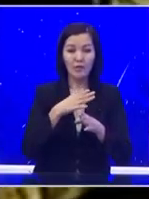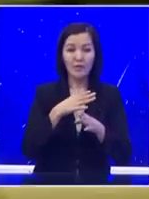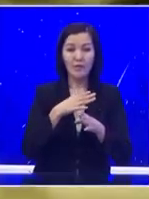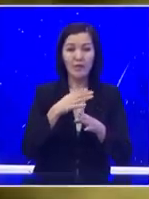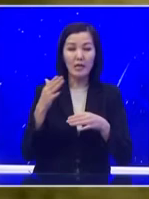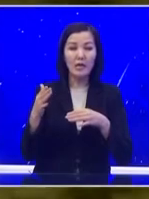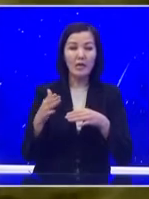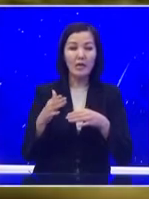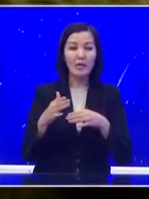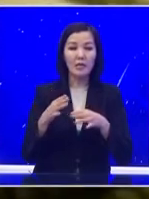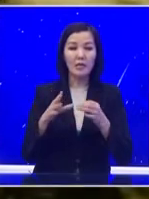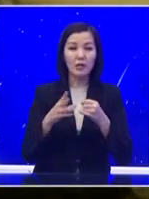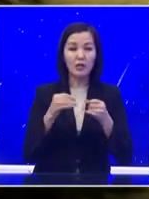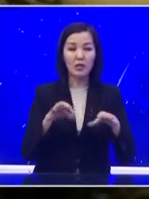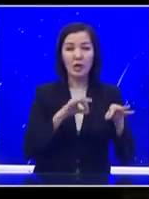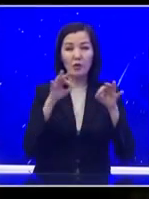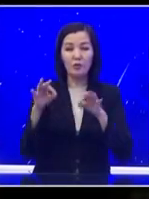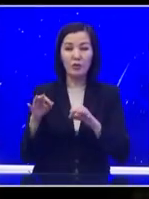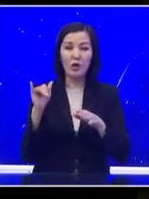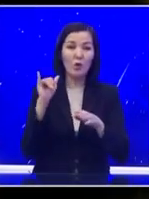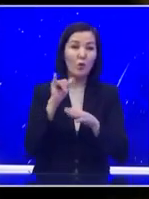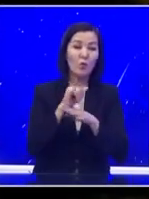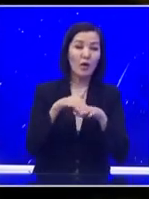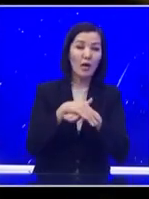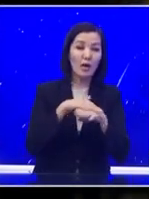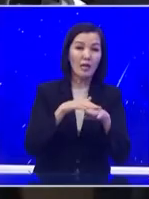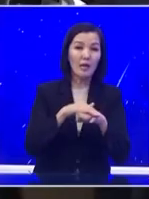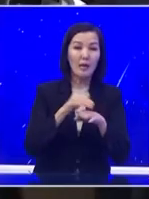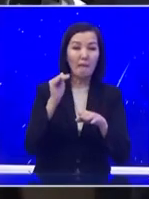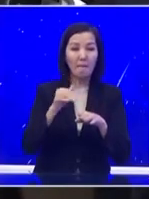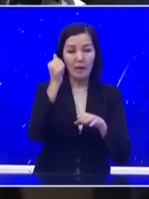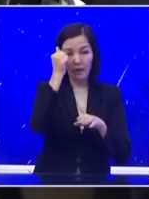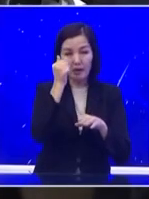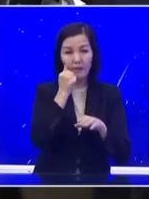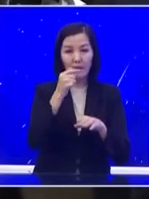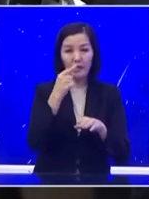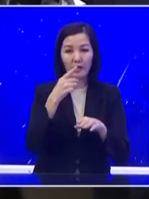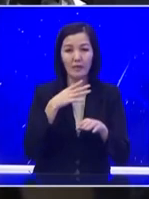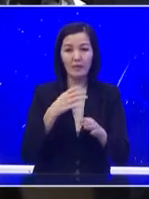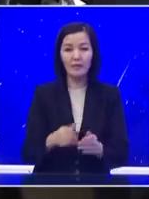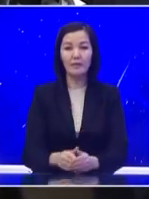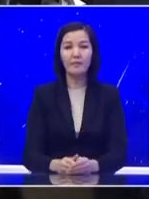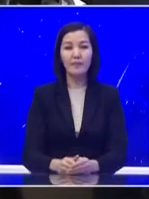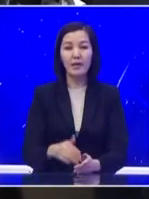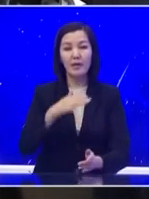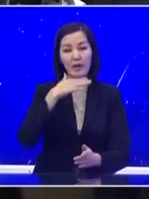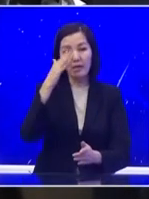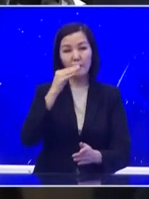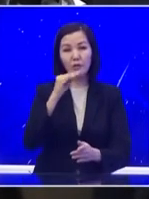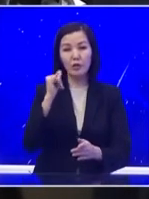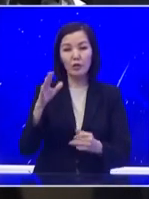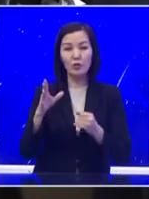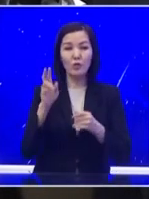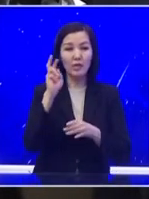жазықсыз жер ауыстырғандар қонақжай халыққа алғыс айтудан жалықпайды. Отцу было 22 года. Әкеміз Жетісуға келгенде